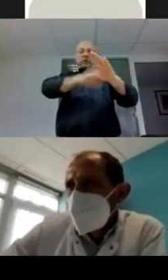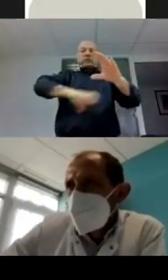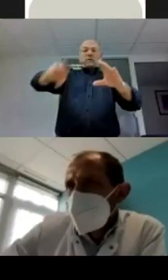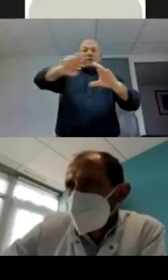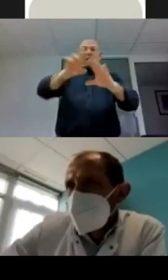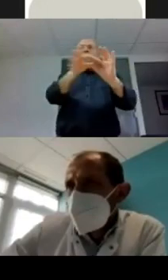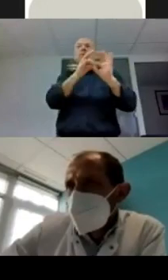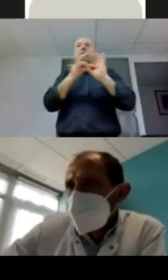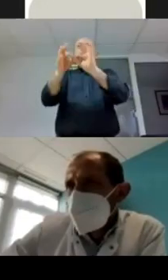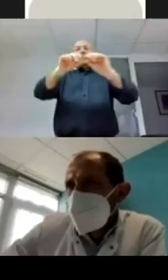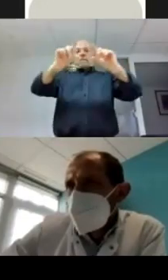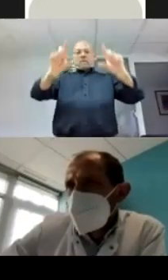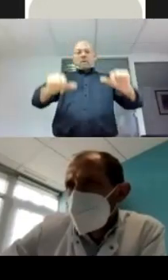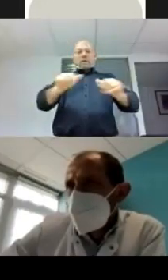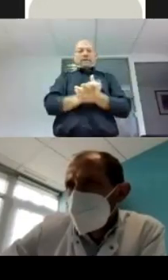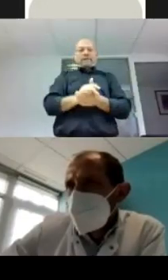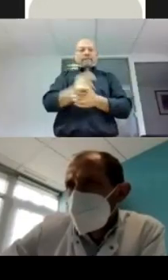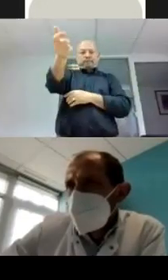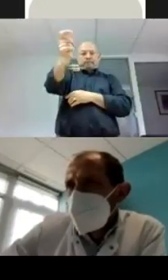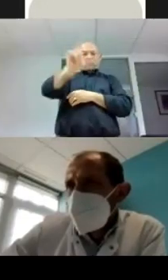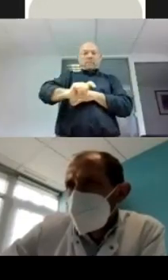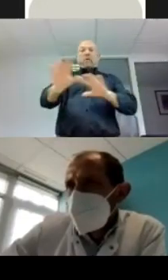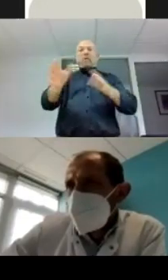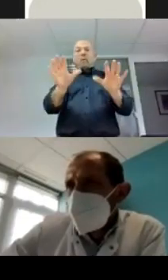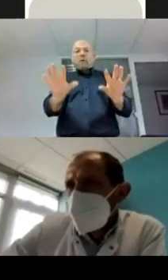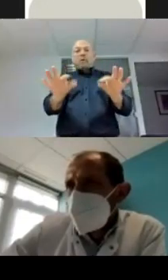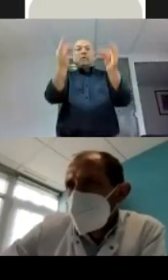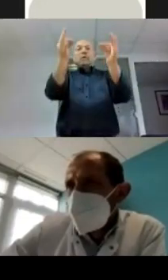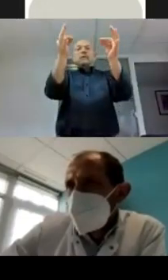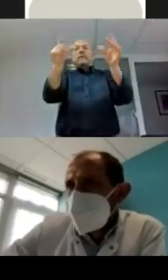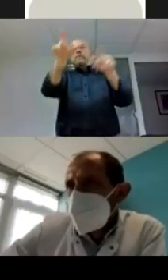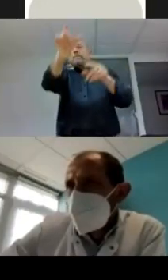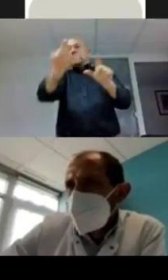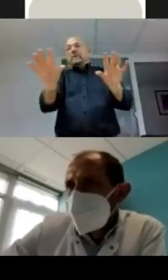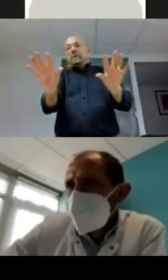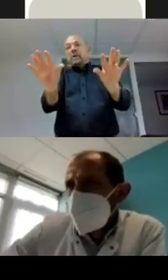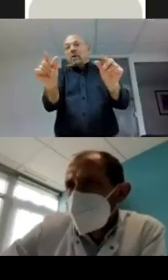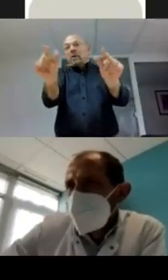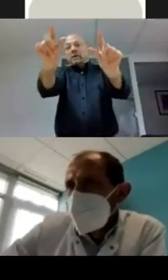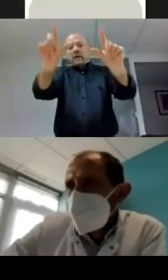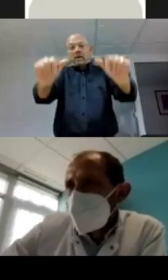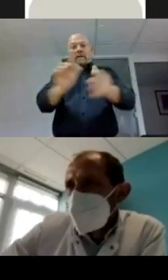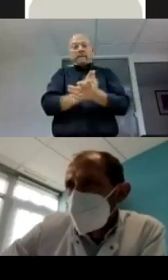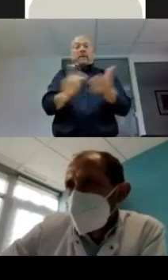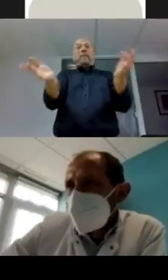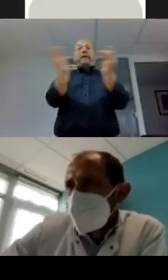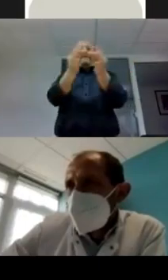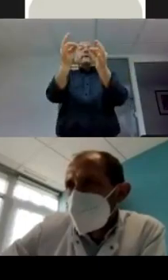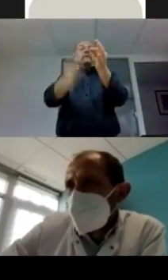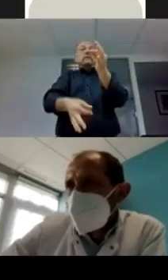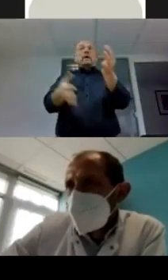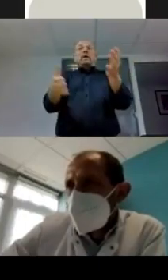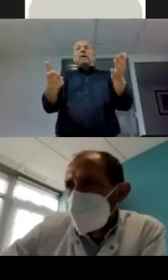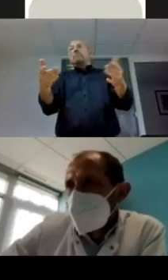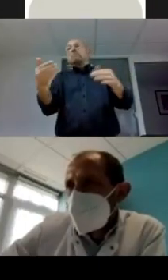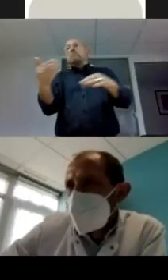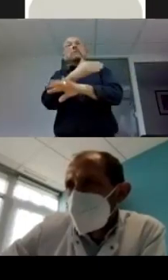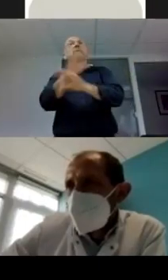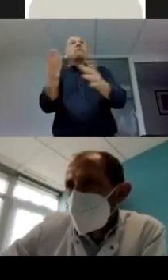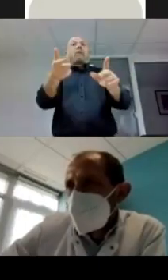Je vais vous présenter le Centre régional de coordination, les modalités du dépistage. On parlera ensuite